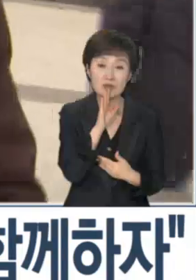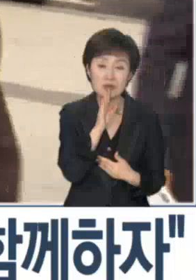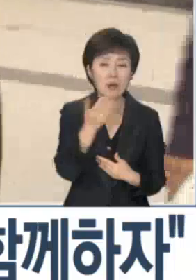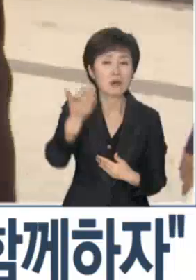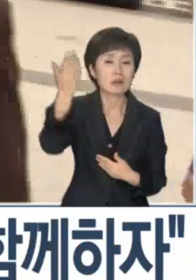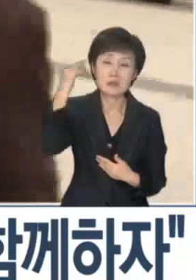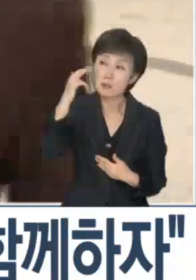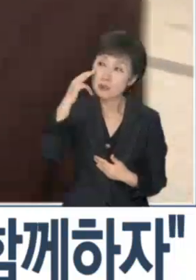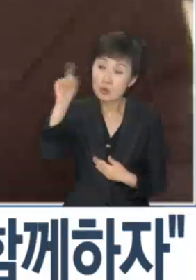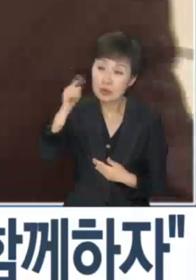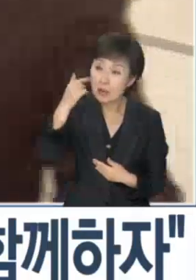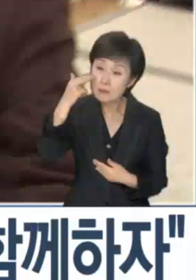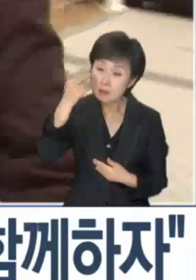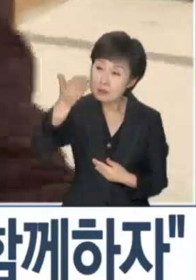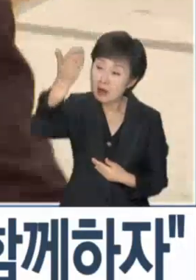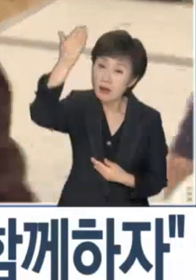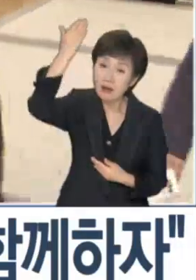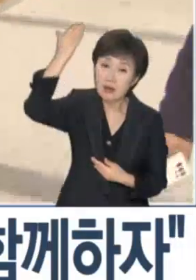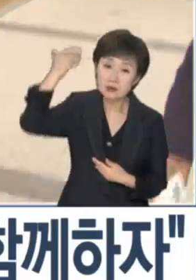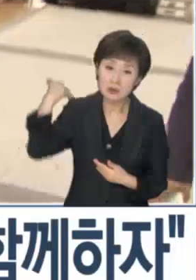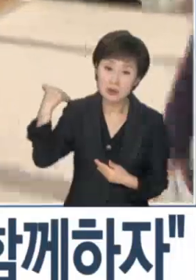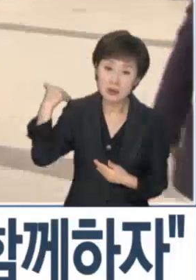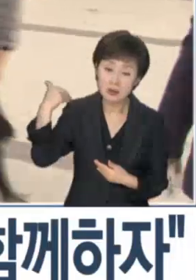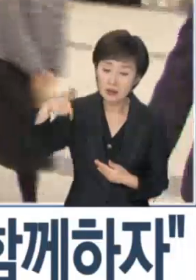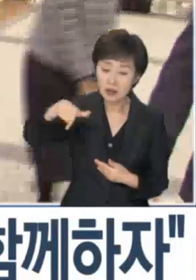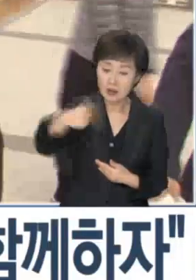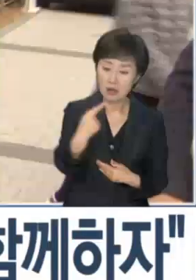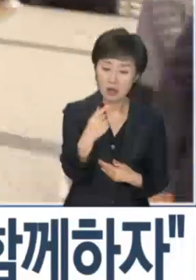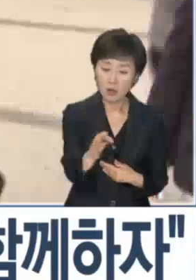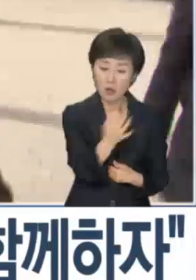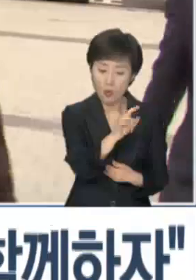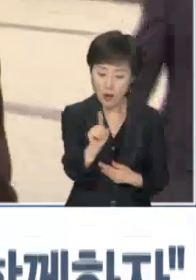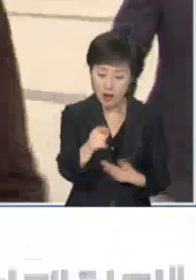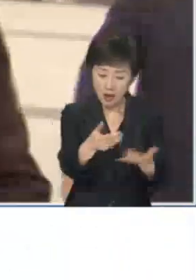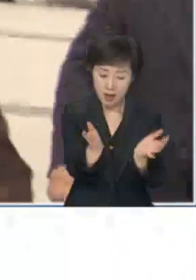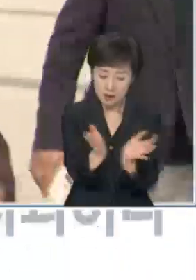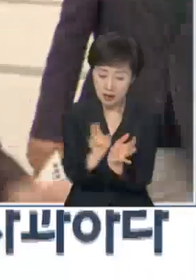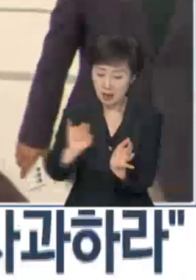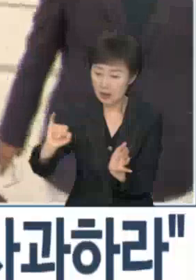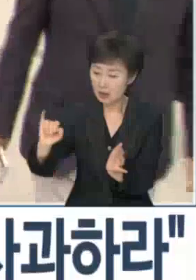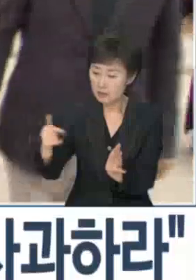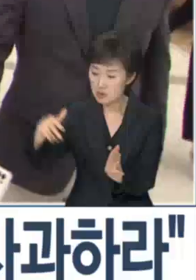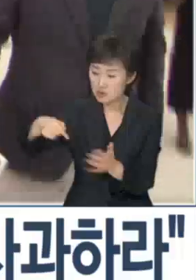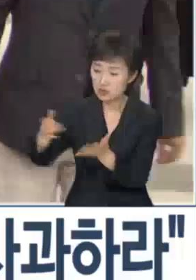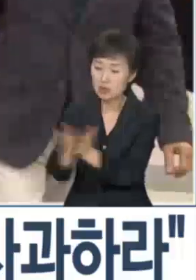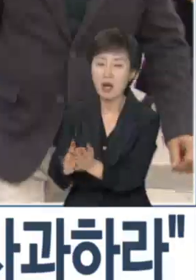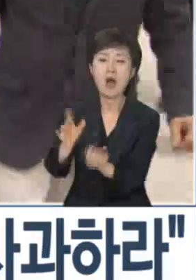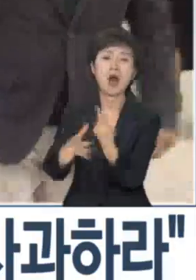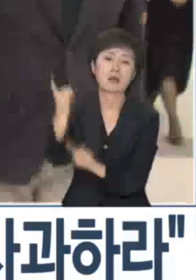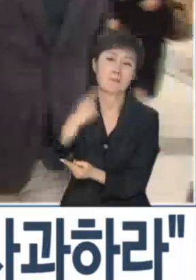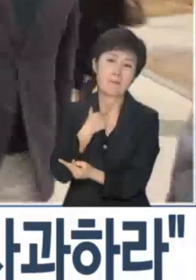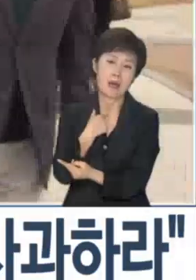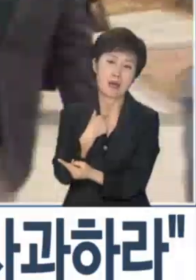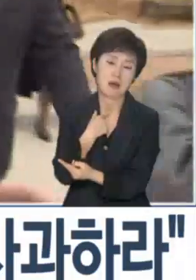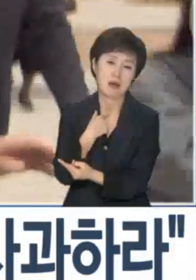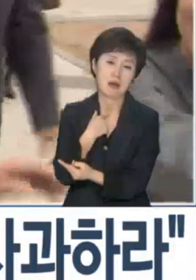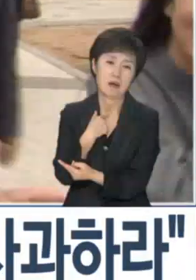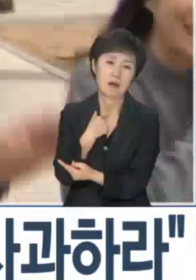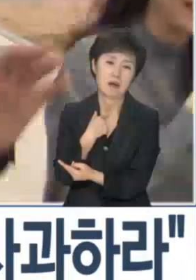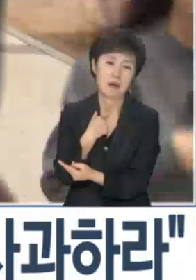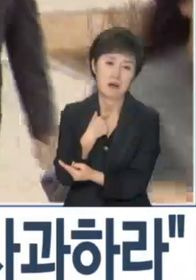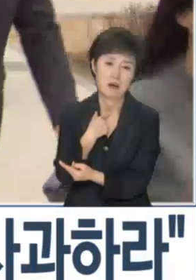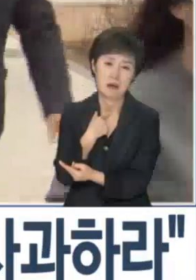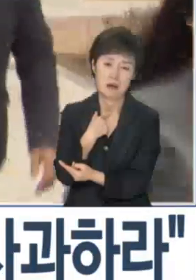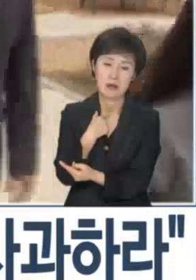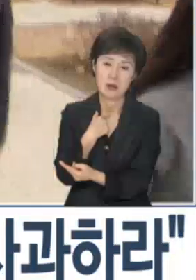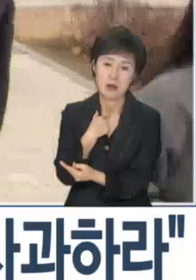한 정당이었는데 그 조지 워싱턴 당이 있었는데 조지 워싱턴 당이